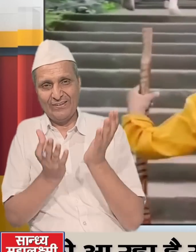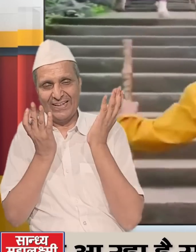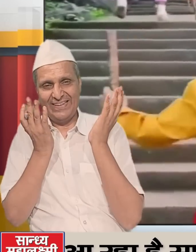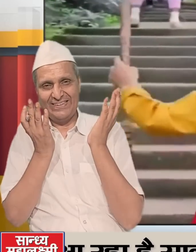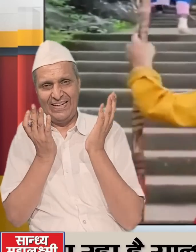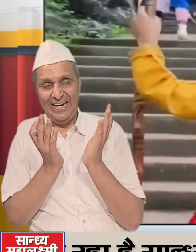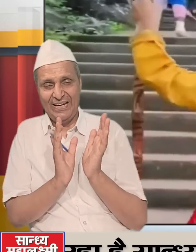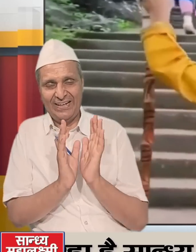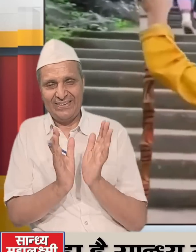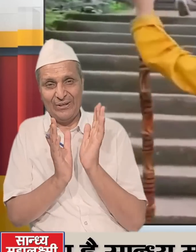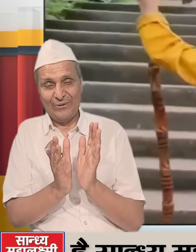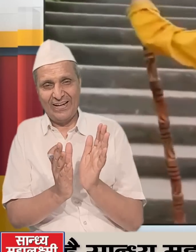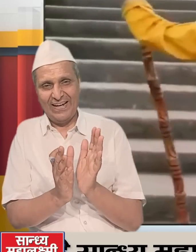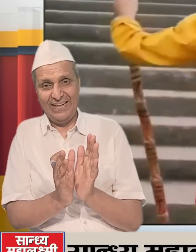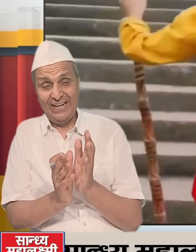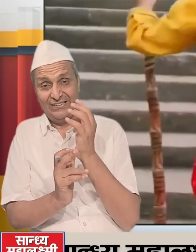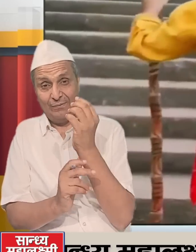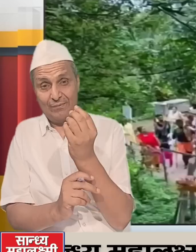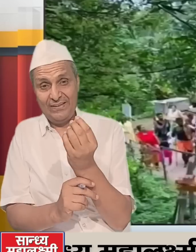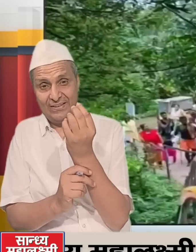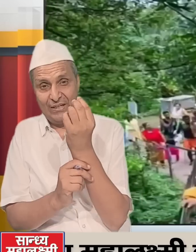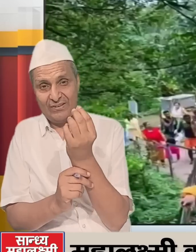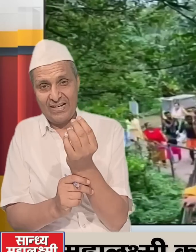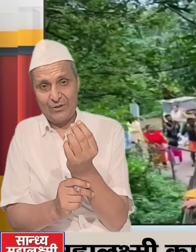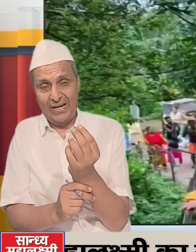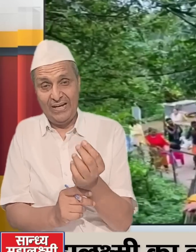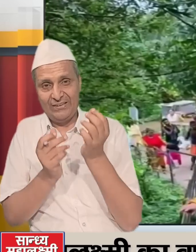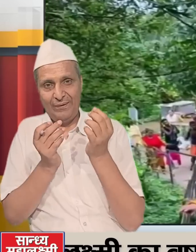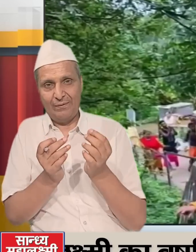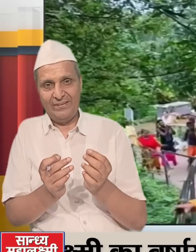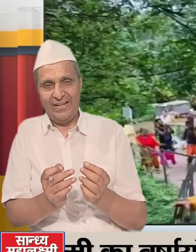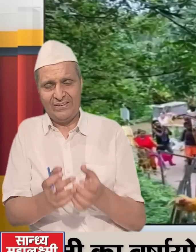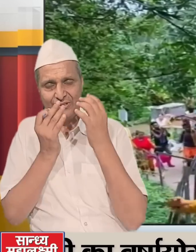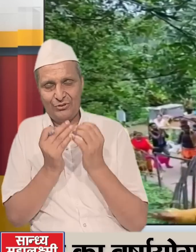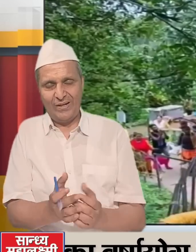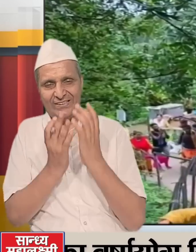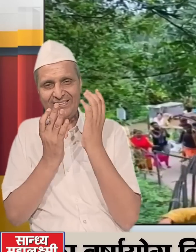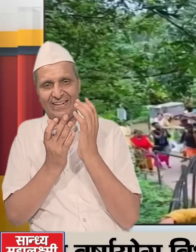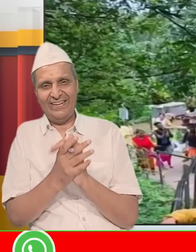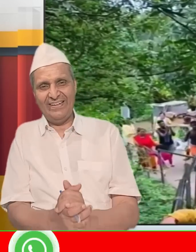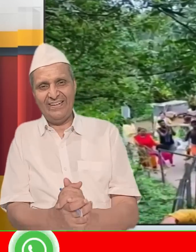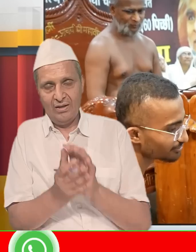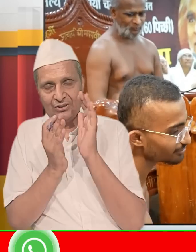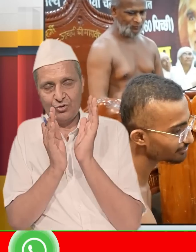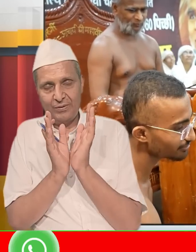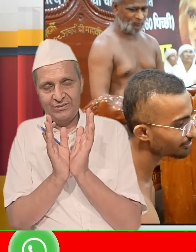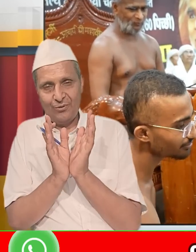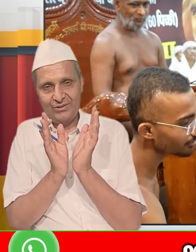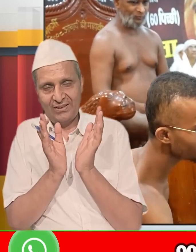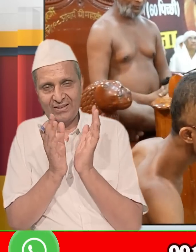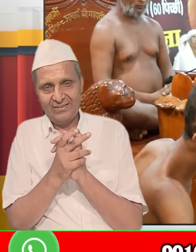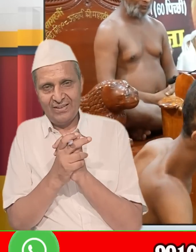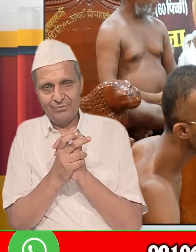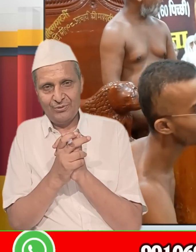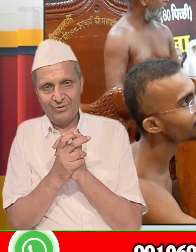करो वंदना शिखर जी की, करते रहो गिरनार की, जब जब तीरथ की वंदना करोगे तभी तभी तीरथ सुरक्षित रहेंगे। कल श्रुत पंची कुछ